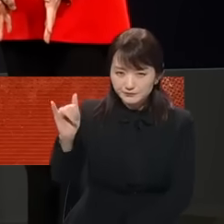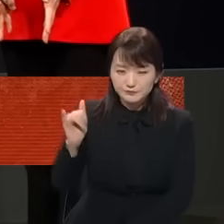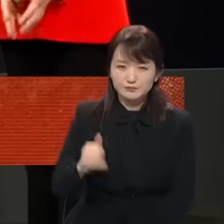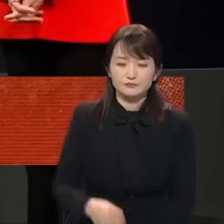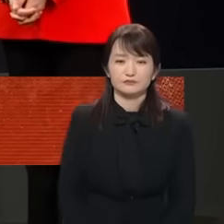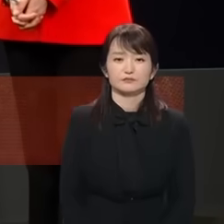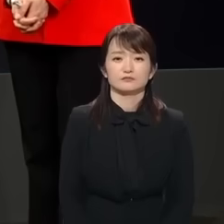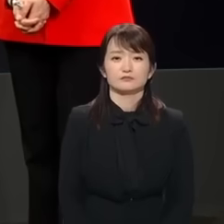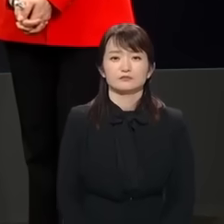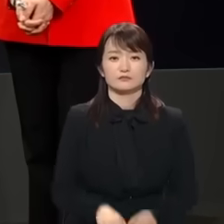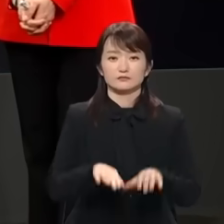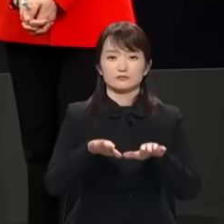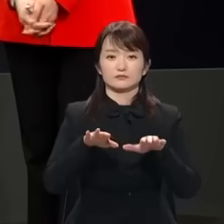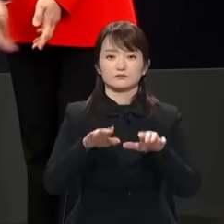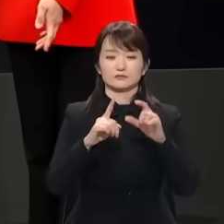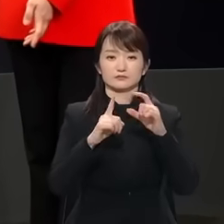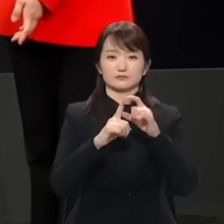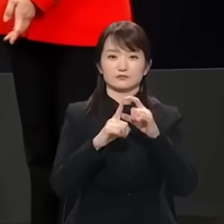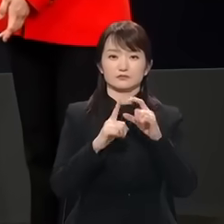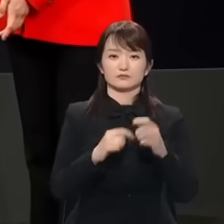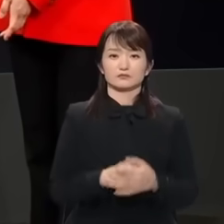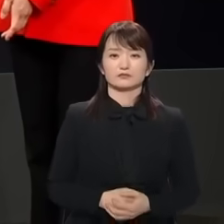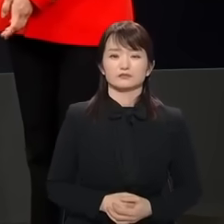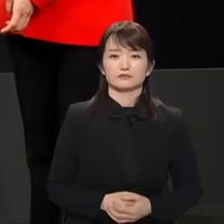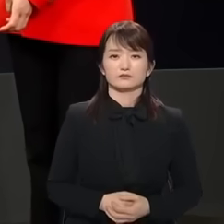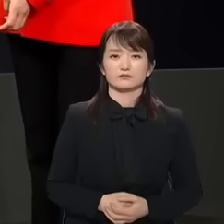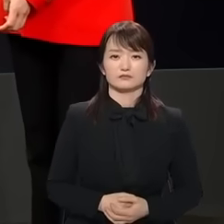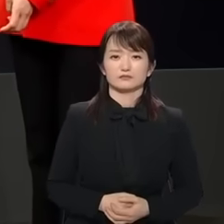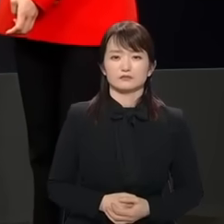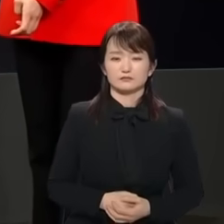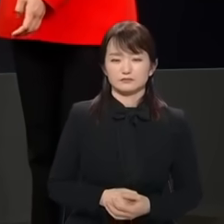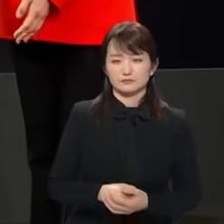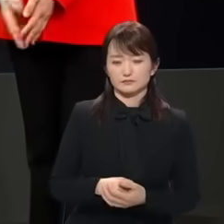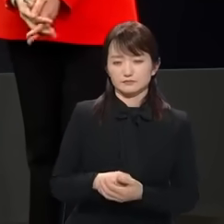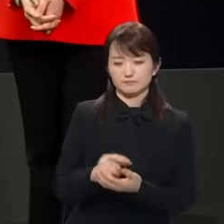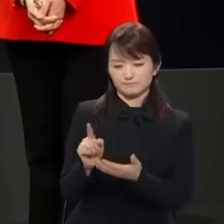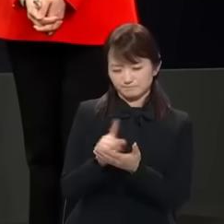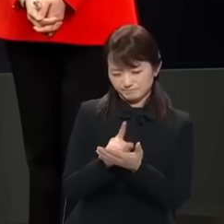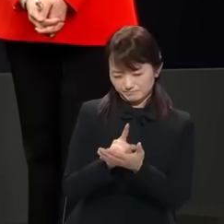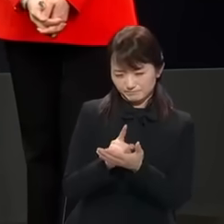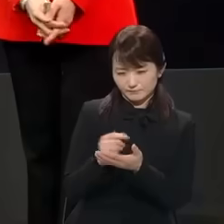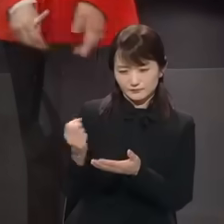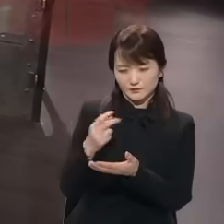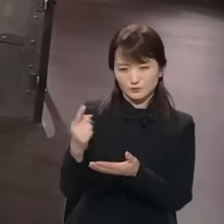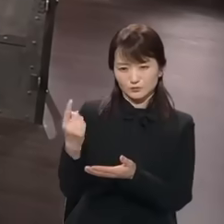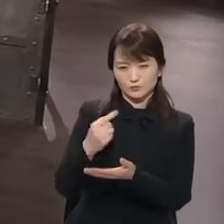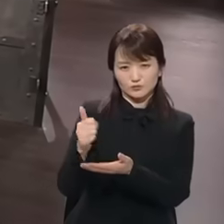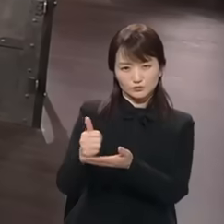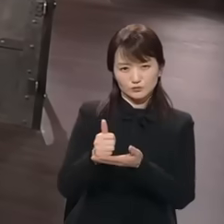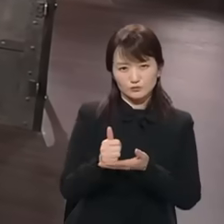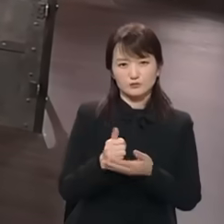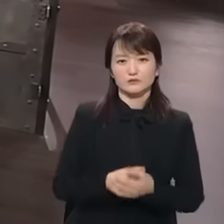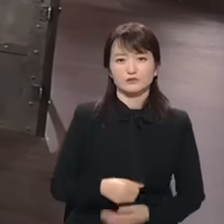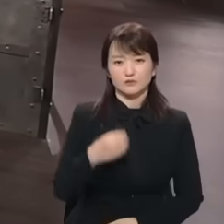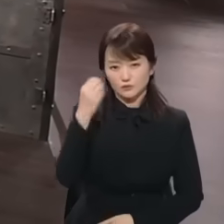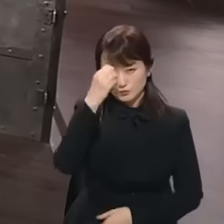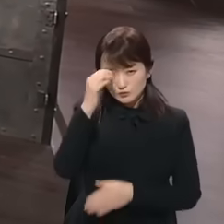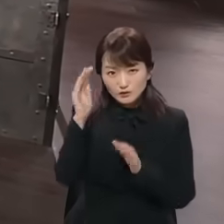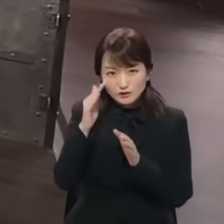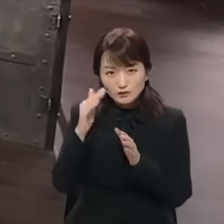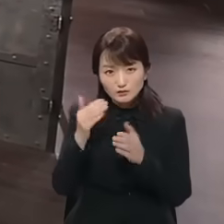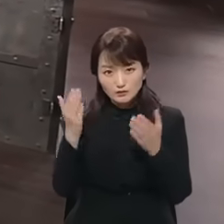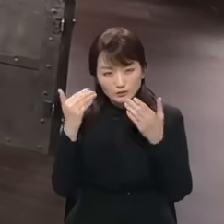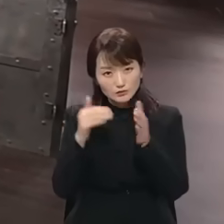걸었습니다 오늘 사건 연구소의 키워드는 넉살 좋은 단골 입니다 자 고등학생들이 학교길에